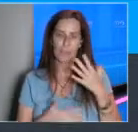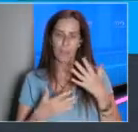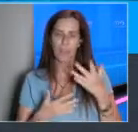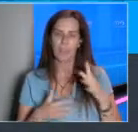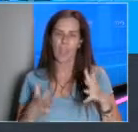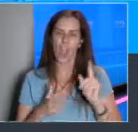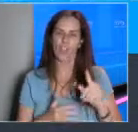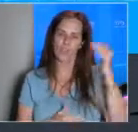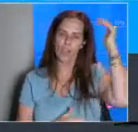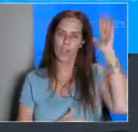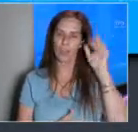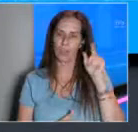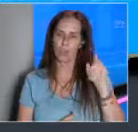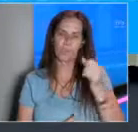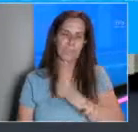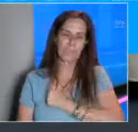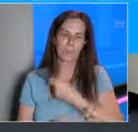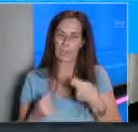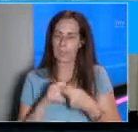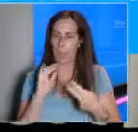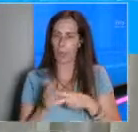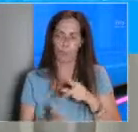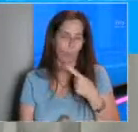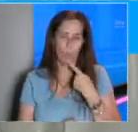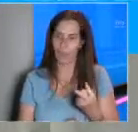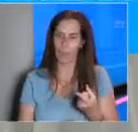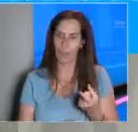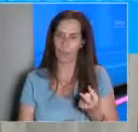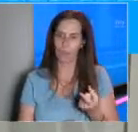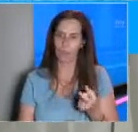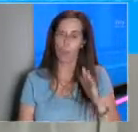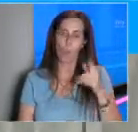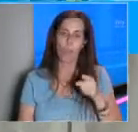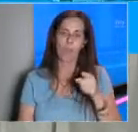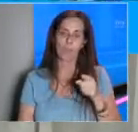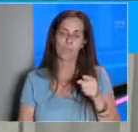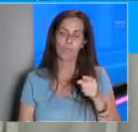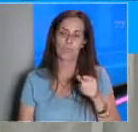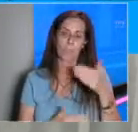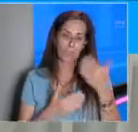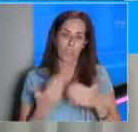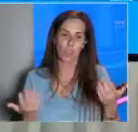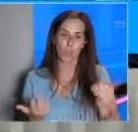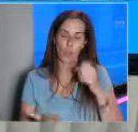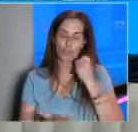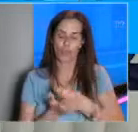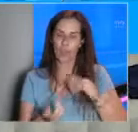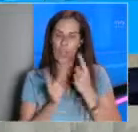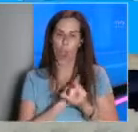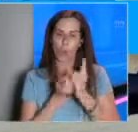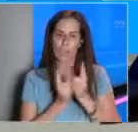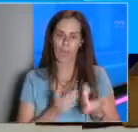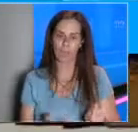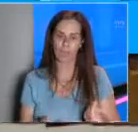את החשש של בני גנץ, כן, הוא מסכן מבחינה פוליטית, והוא אומר, אולי זה הפתח שבסוף לא יאשרו לי את הרוטציה,